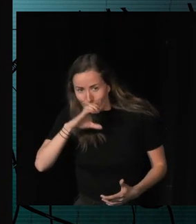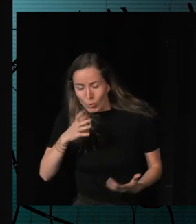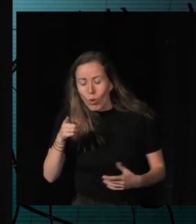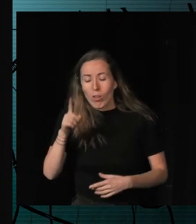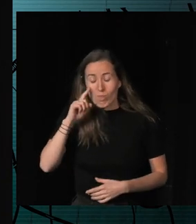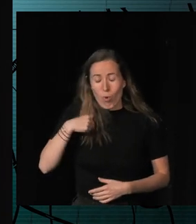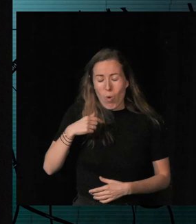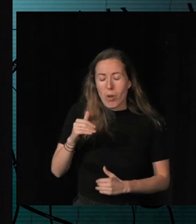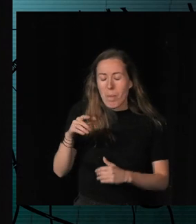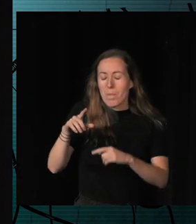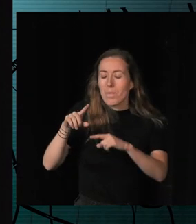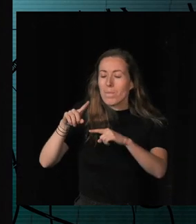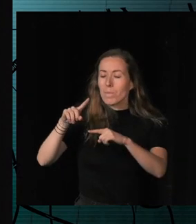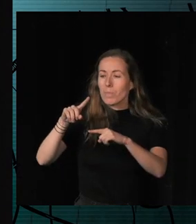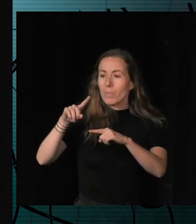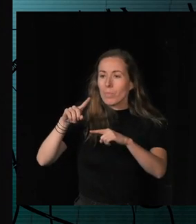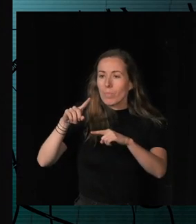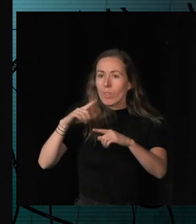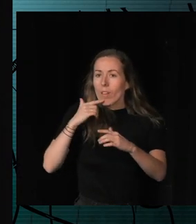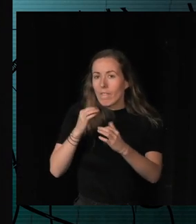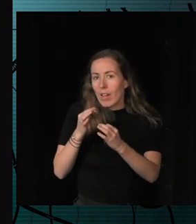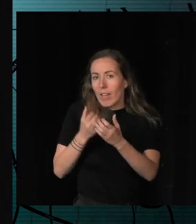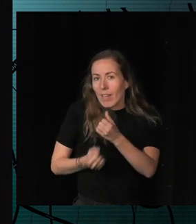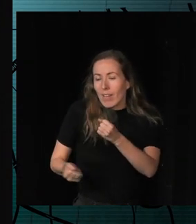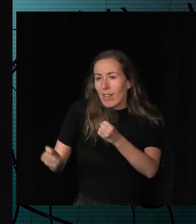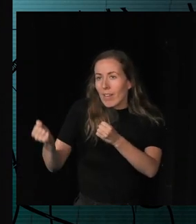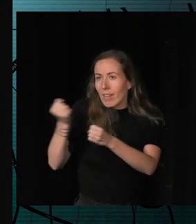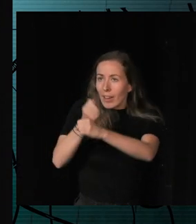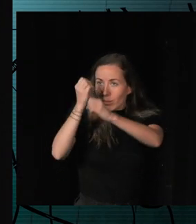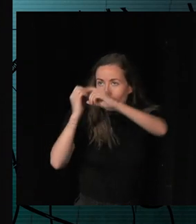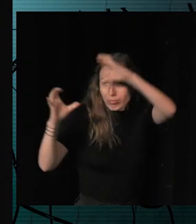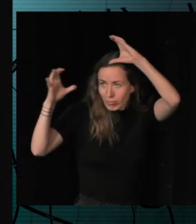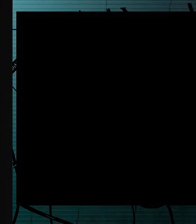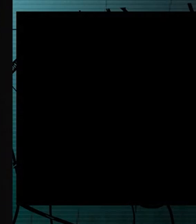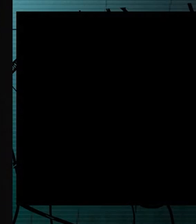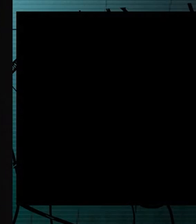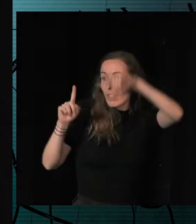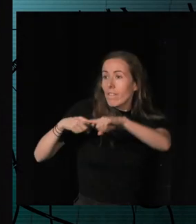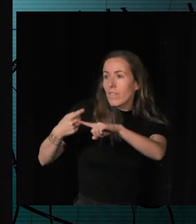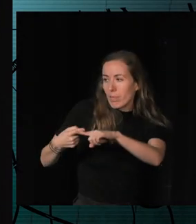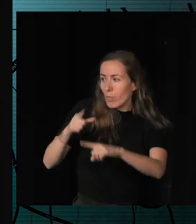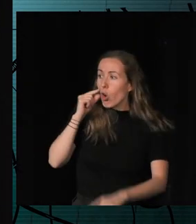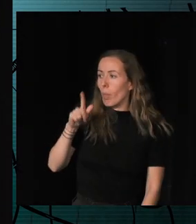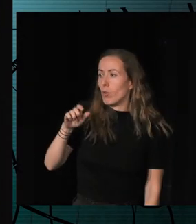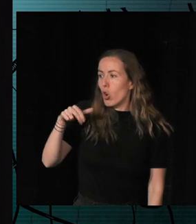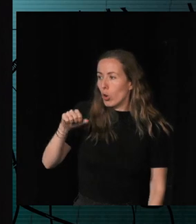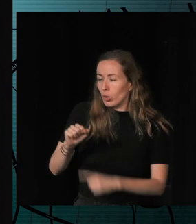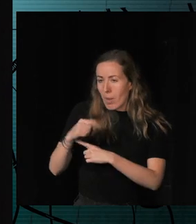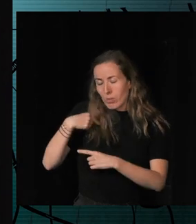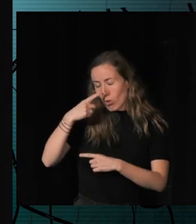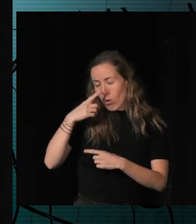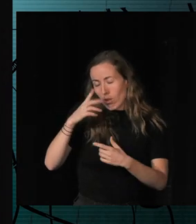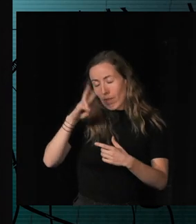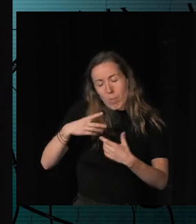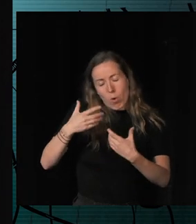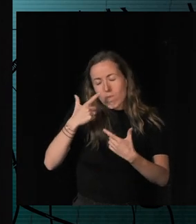biaiais sexiste dans la la conception de Gans mais qu'à travers ce biia sexiste il a réussi à créer une œuvere qui est